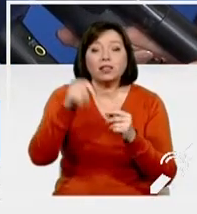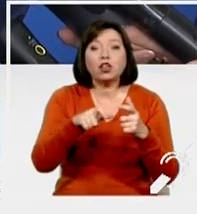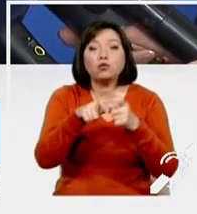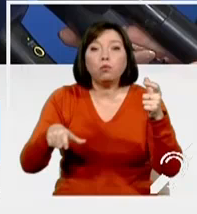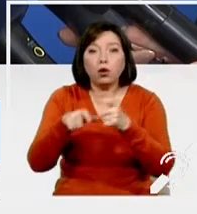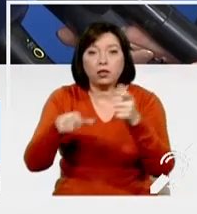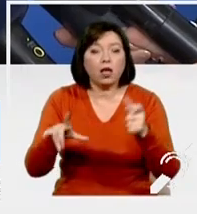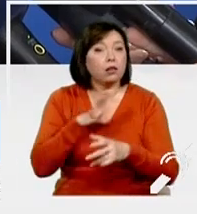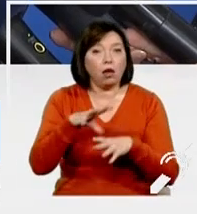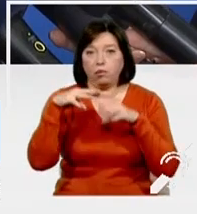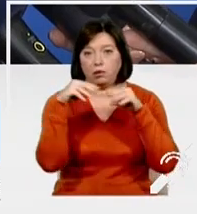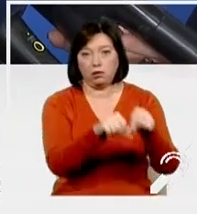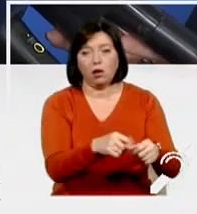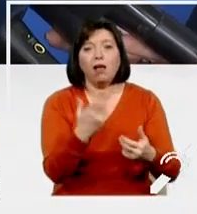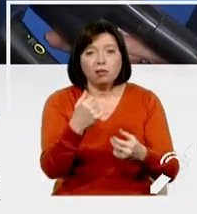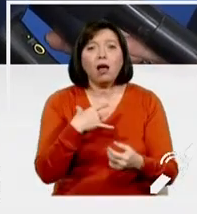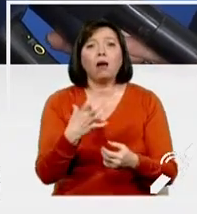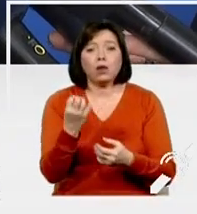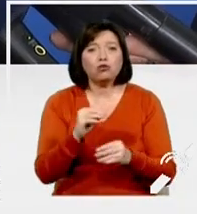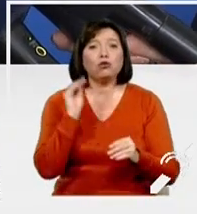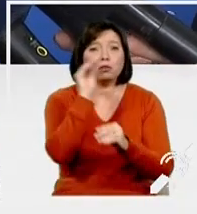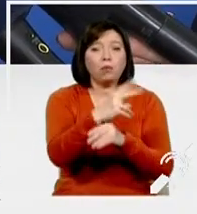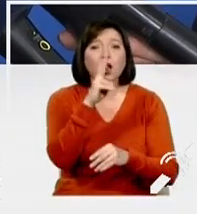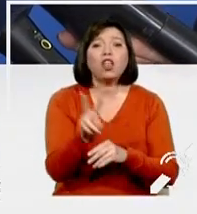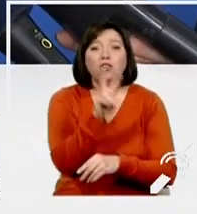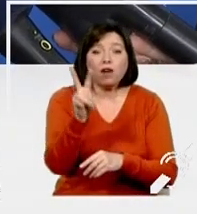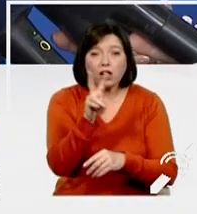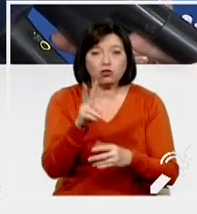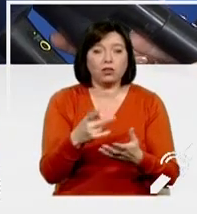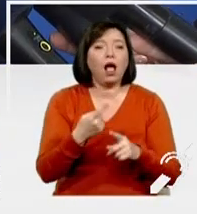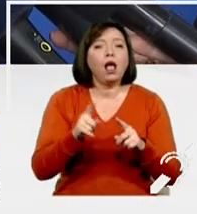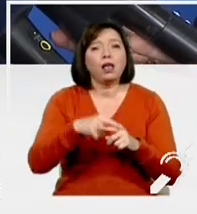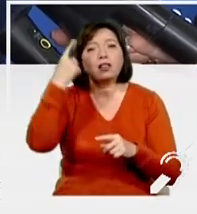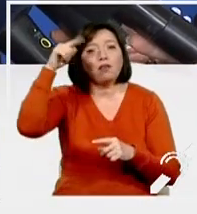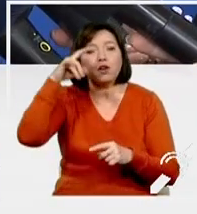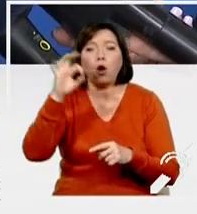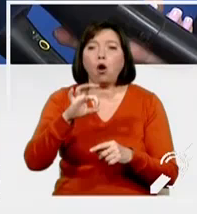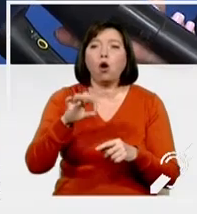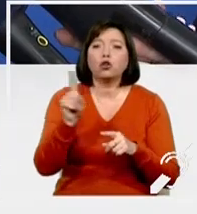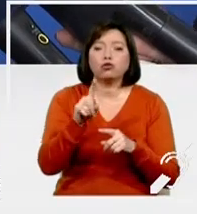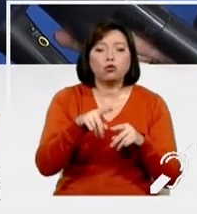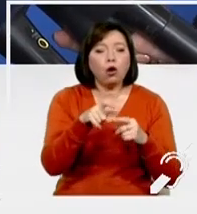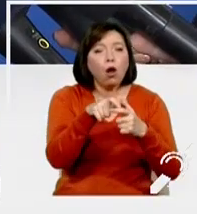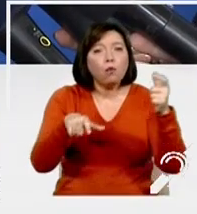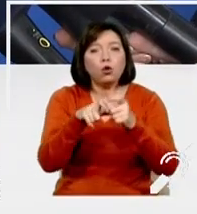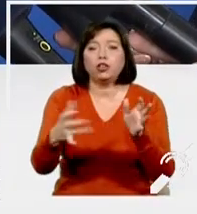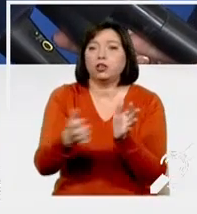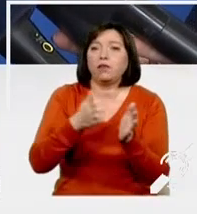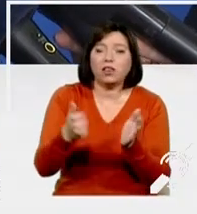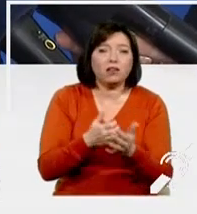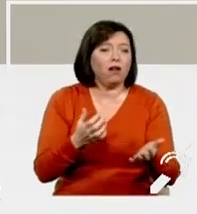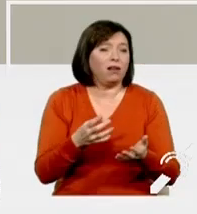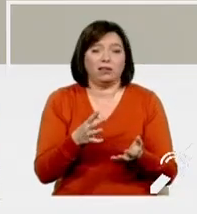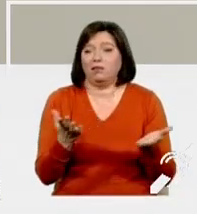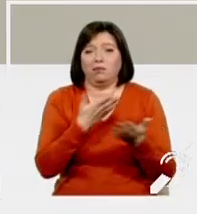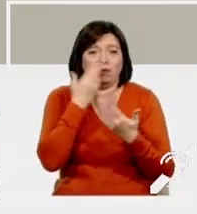nu au fost epuizate, chiar dacă am oferit încă 2 ore în plus. Deci acest mit despre viitoarea epuizare a buletinelor nu s-a